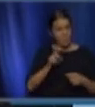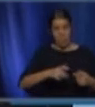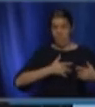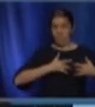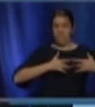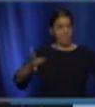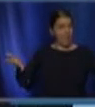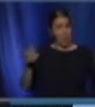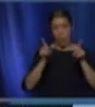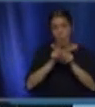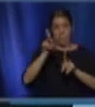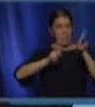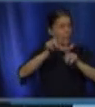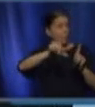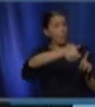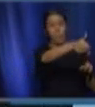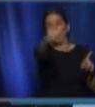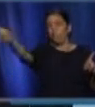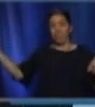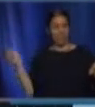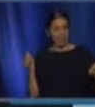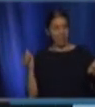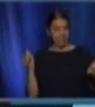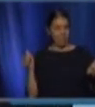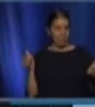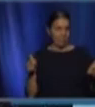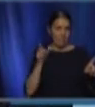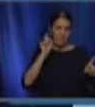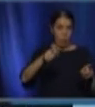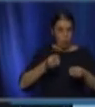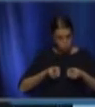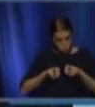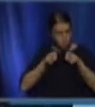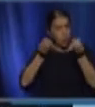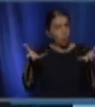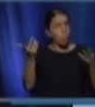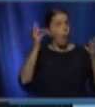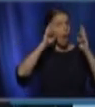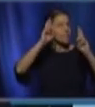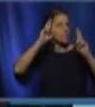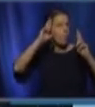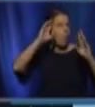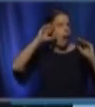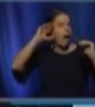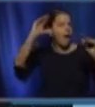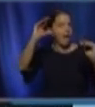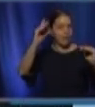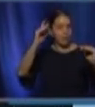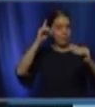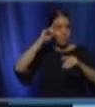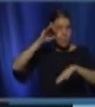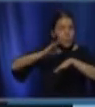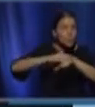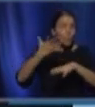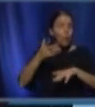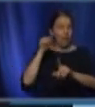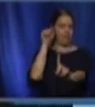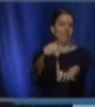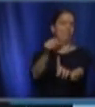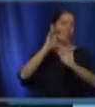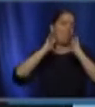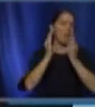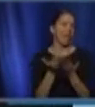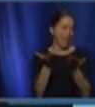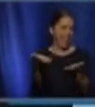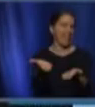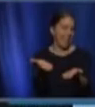peu d'espoir. Donner de l'espoir, entre autres, pour le temps des fêtes. Mais pour l'instant, je pense que les probabilités sont que